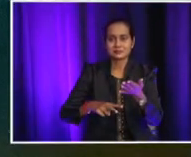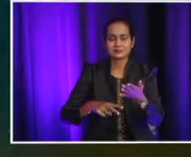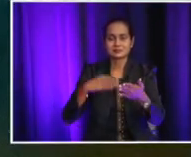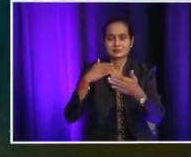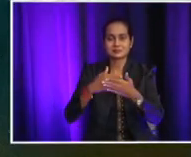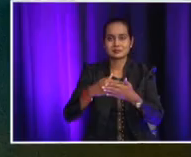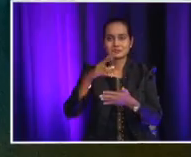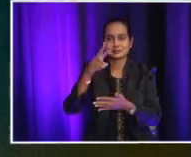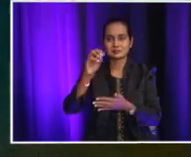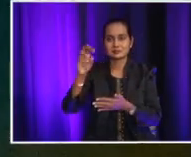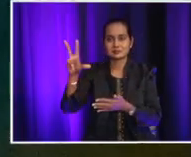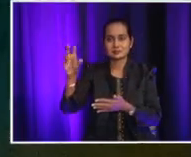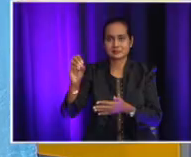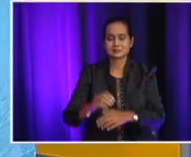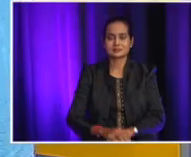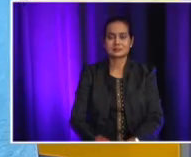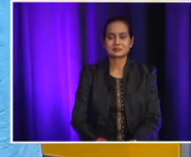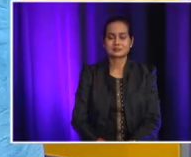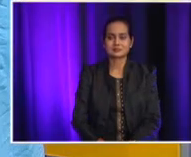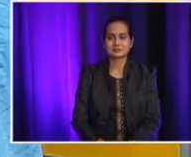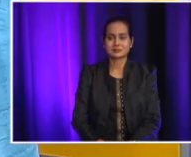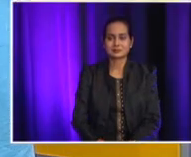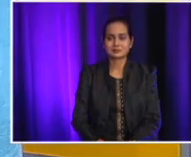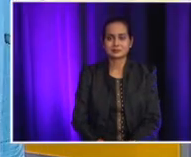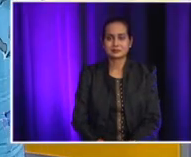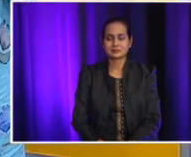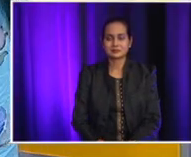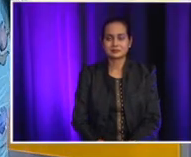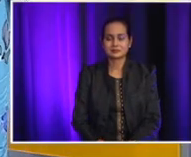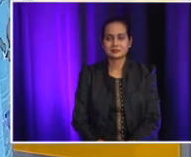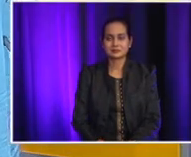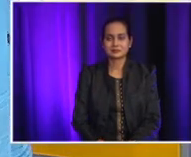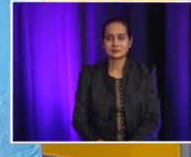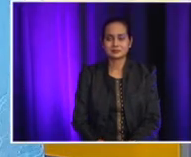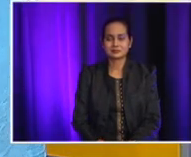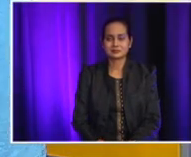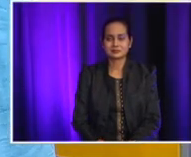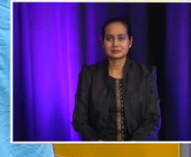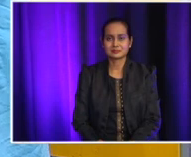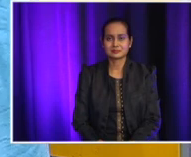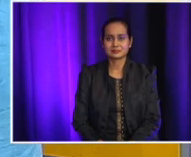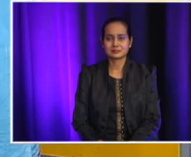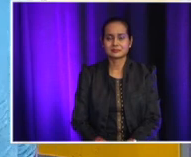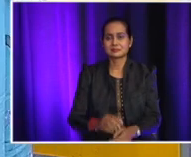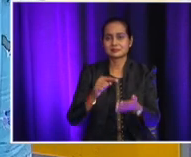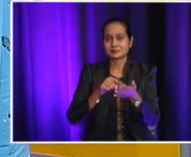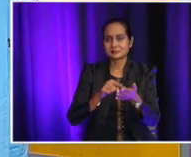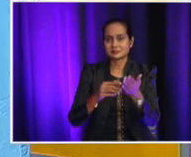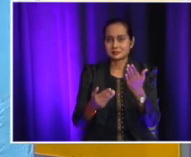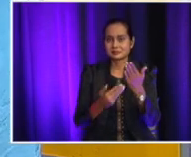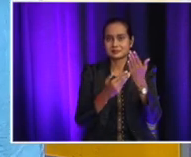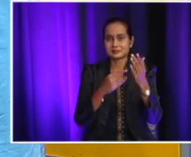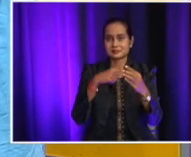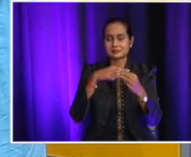membacanya Jadi itulah maksudnya menjadi Malaysia membaca 2030 jadi inilah pengenalan tentang